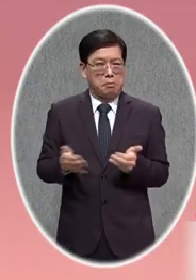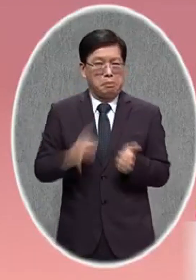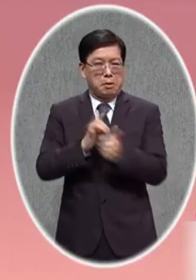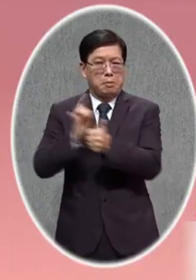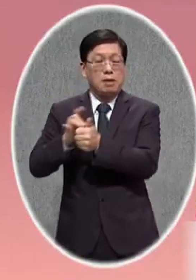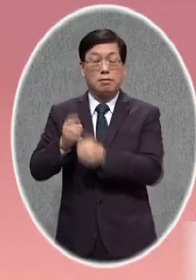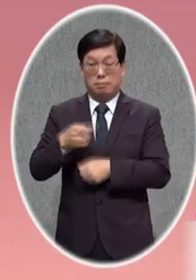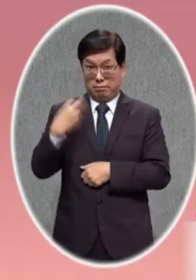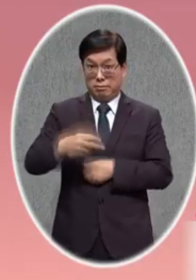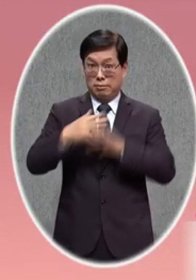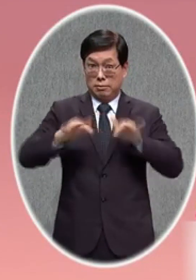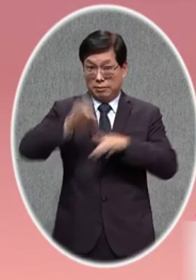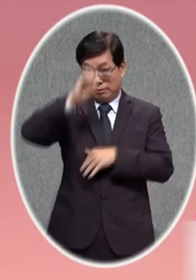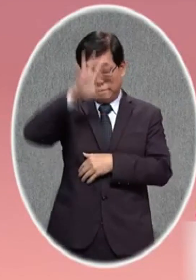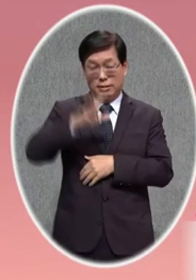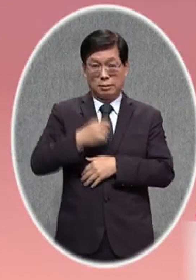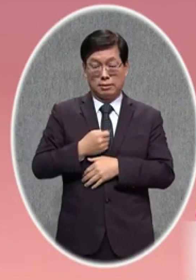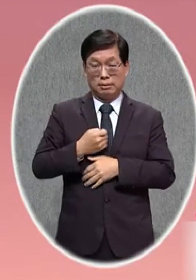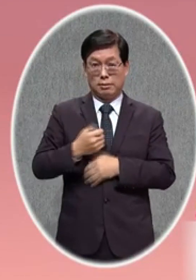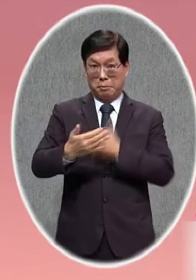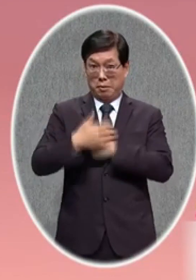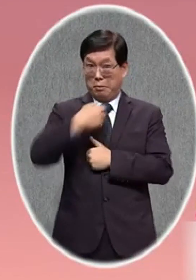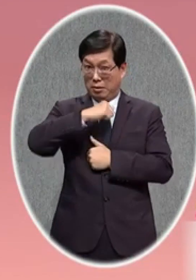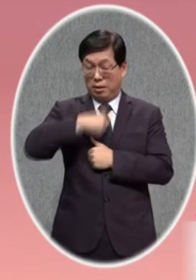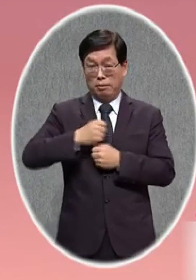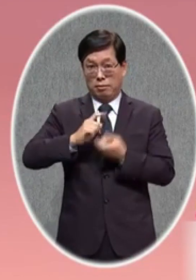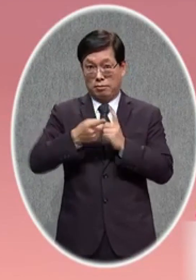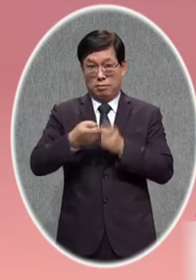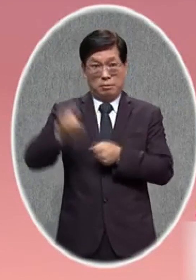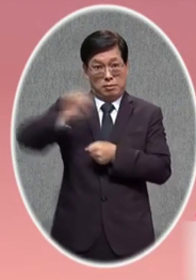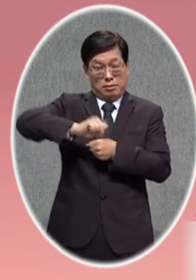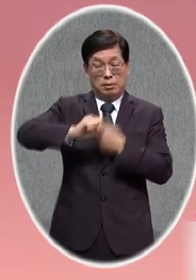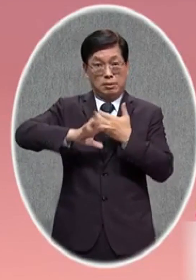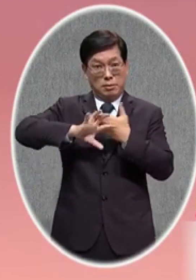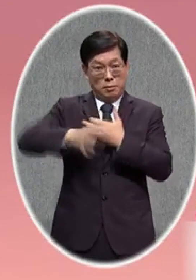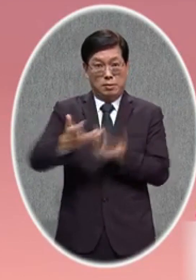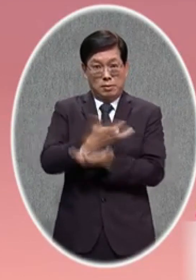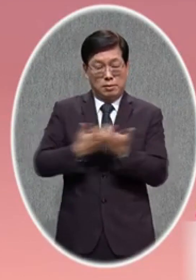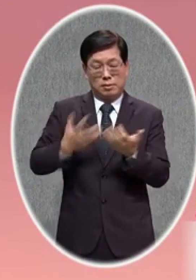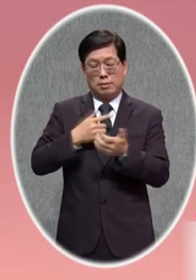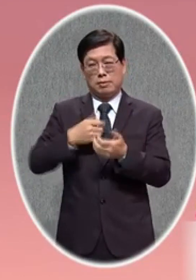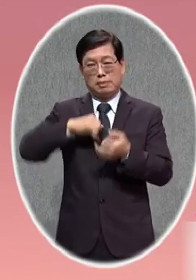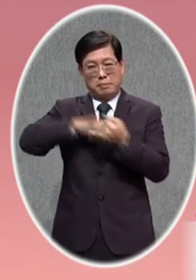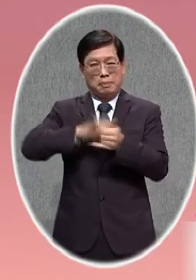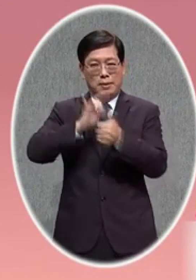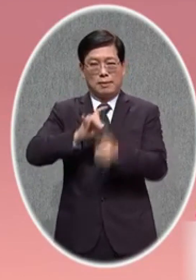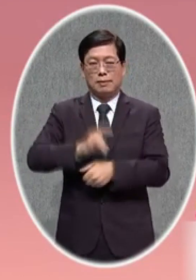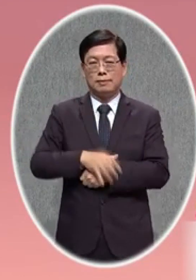也是民进党为台湾设下的外交骗局。